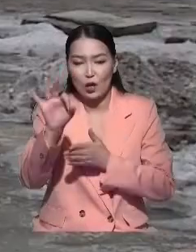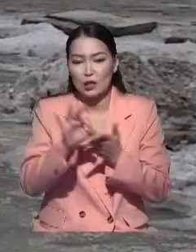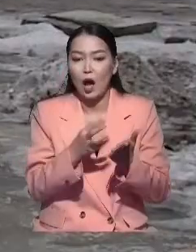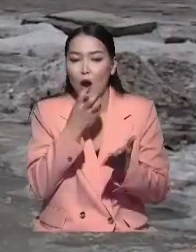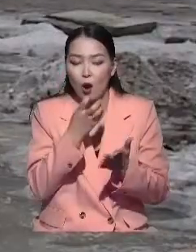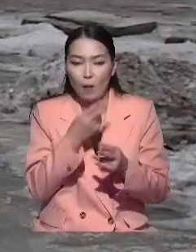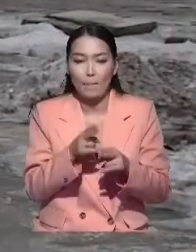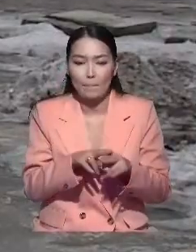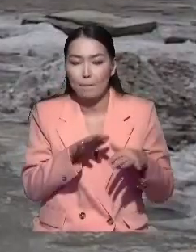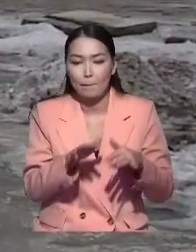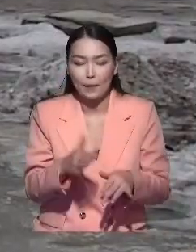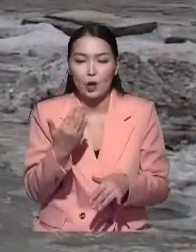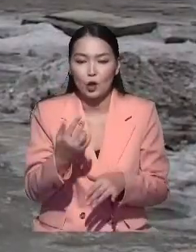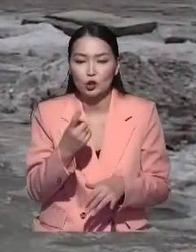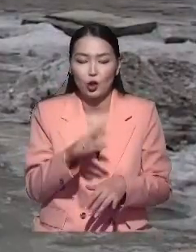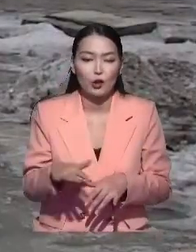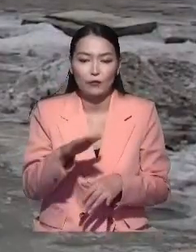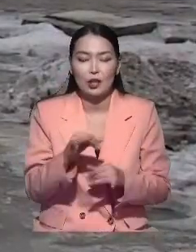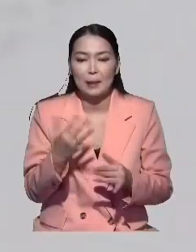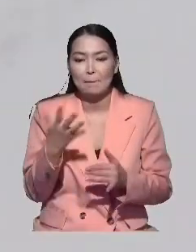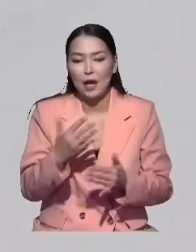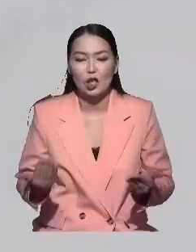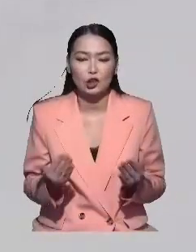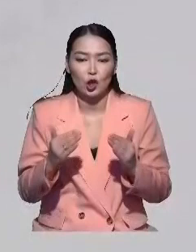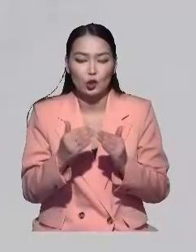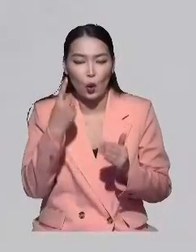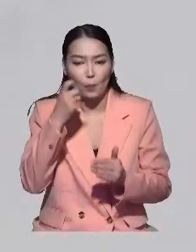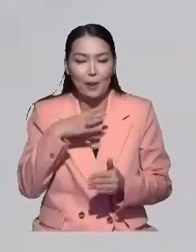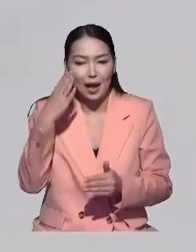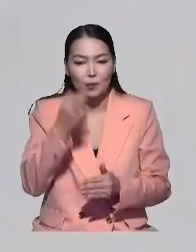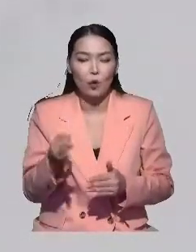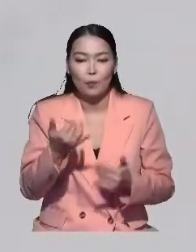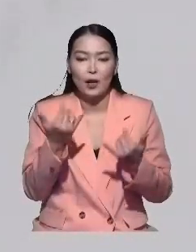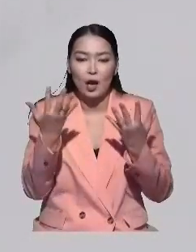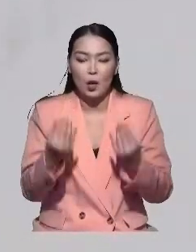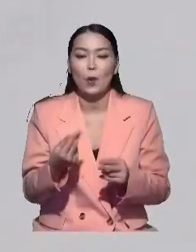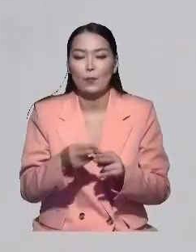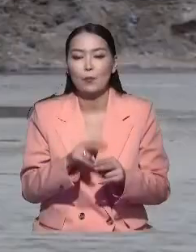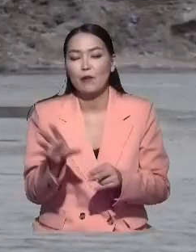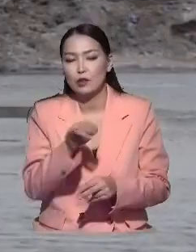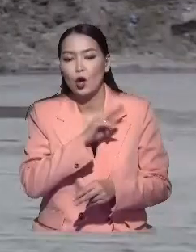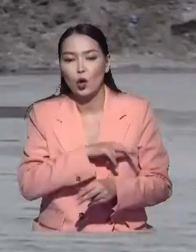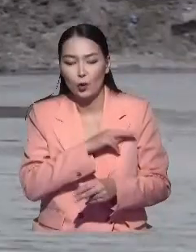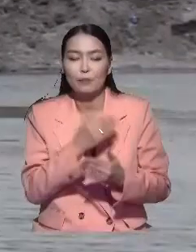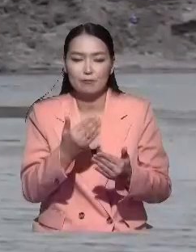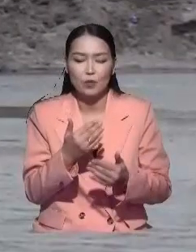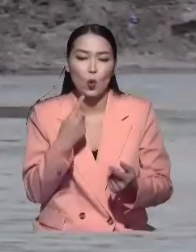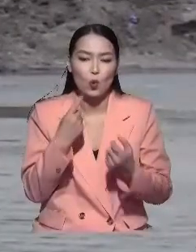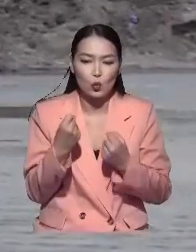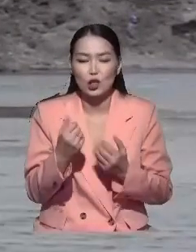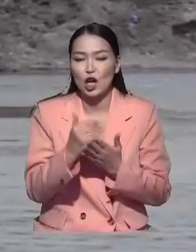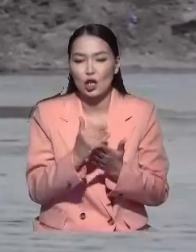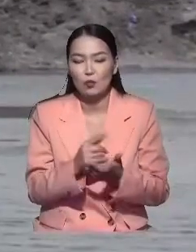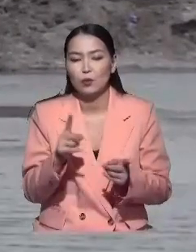сложности подтопило 100 дворов и 5 жилых домов, сообщают местные власти. На данный момент все службы работают в усиленном режиме, чтобы